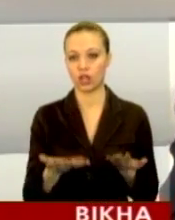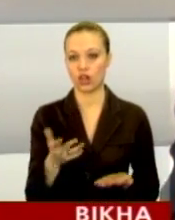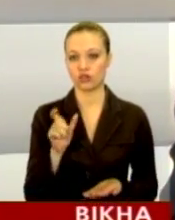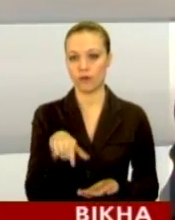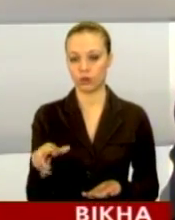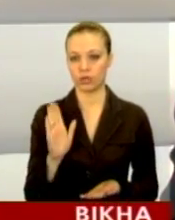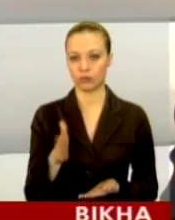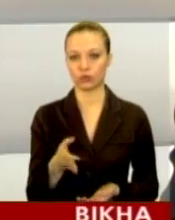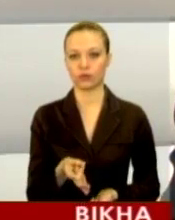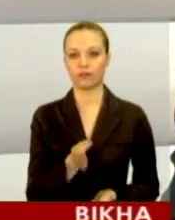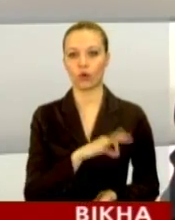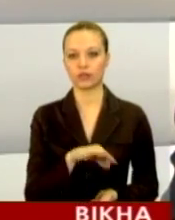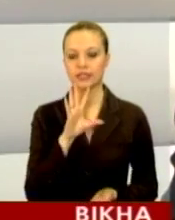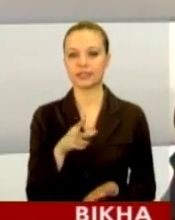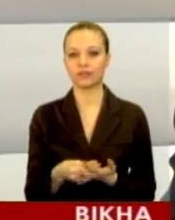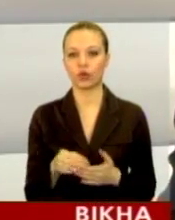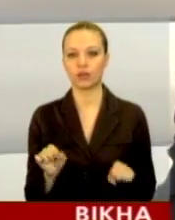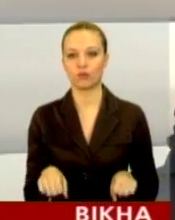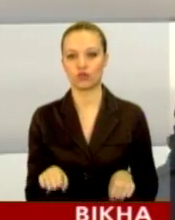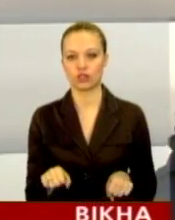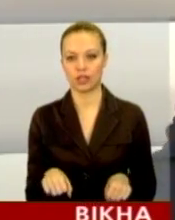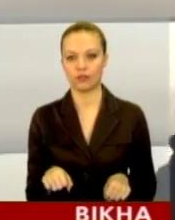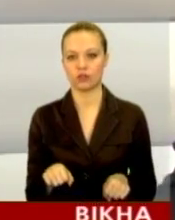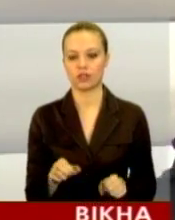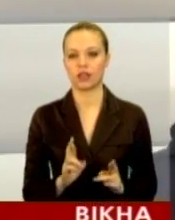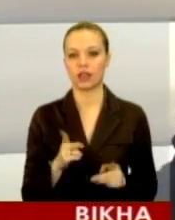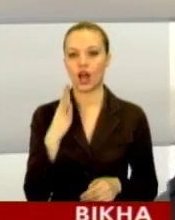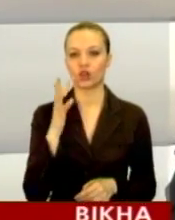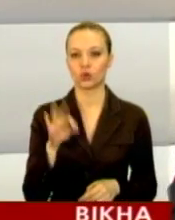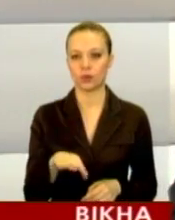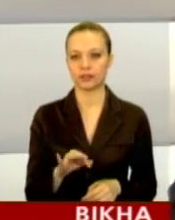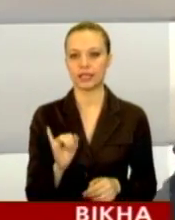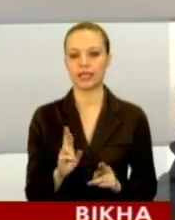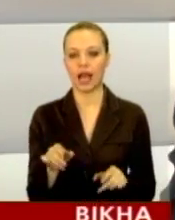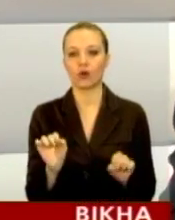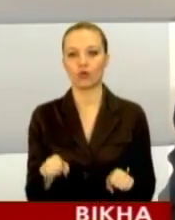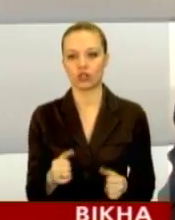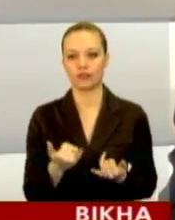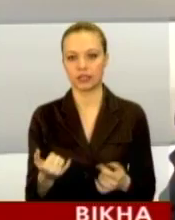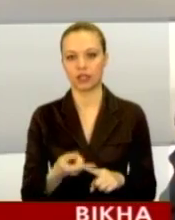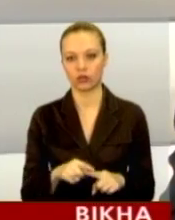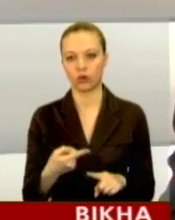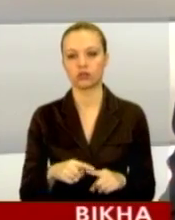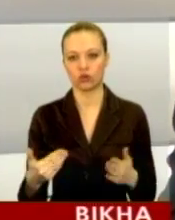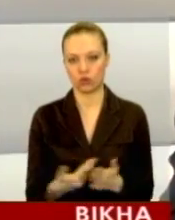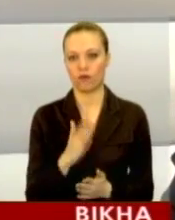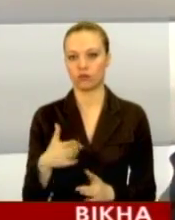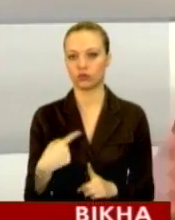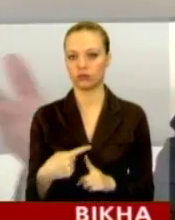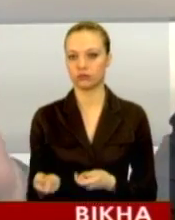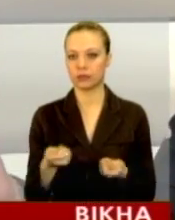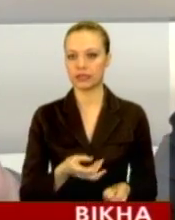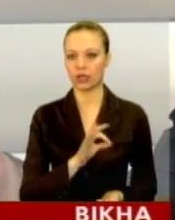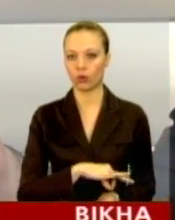будуть використовувати свої можливості і як досвід, і як можливості для того, це знову ж принесе користь.